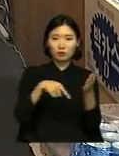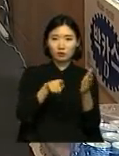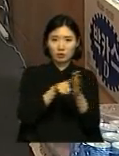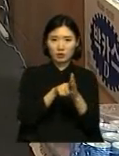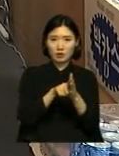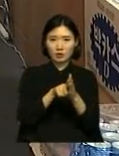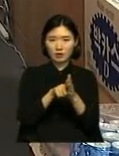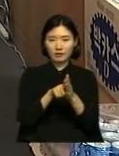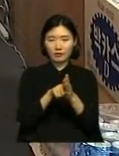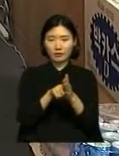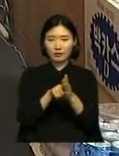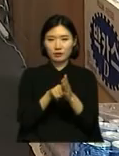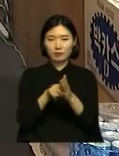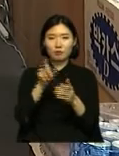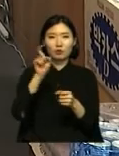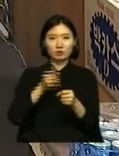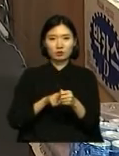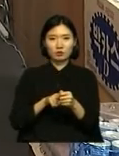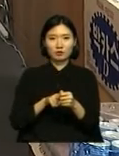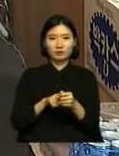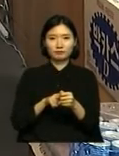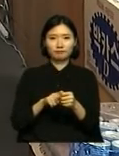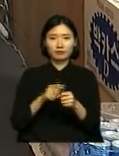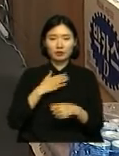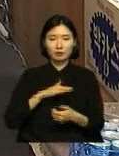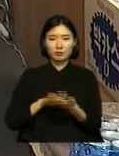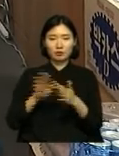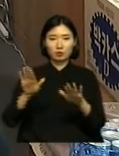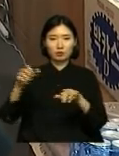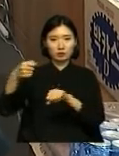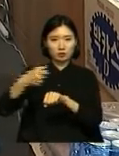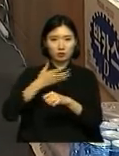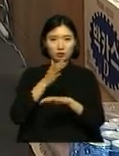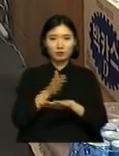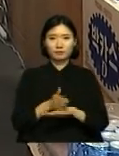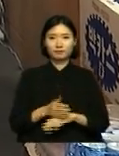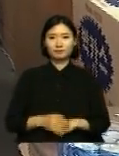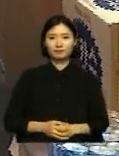참고로 대화를 하고 있습니다 예 알겠습니다 물어봤을 감상 내내 것 같습니다 예